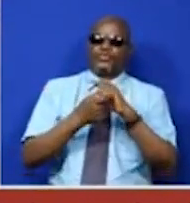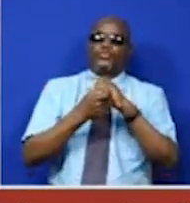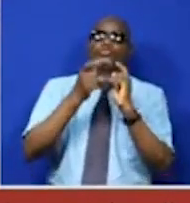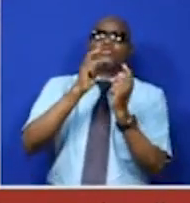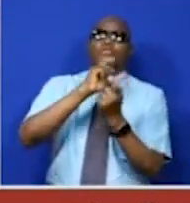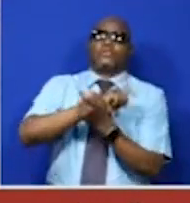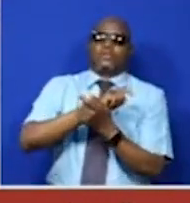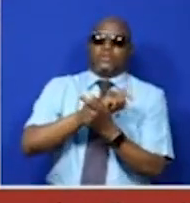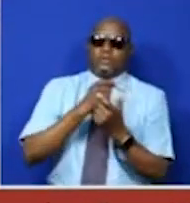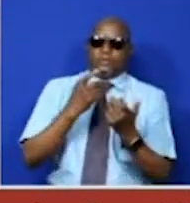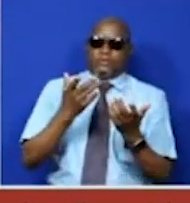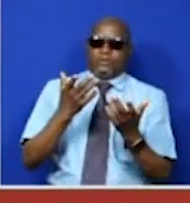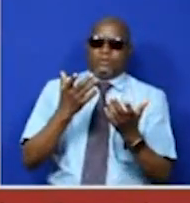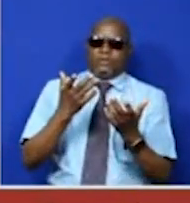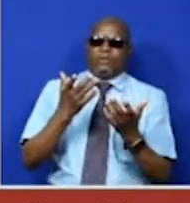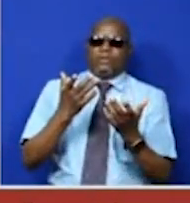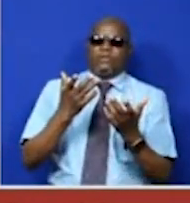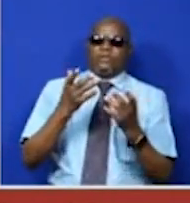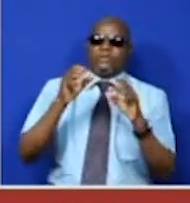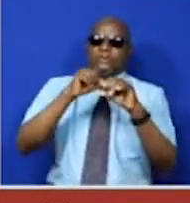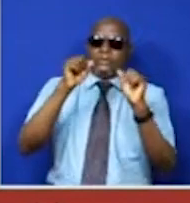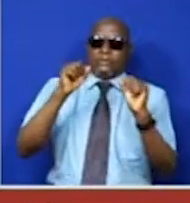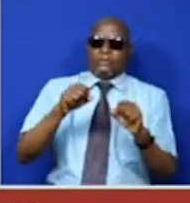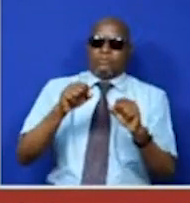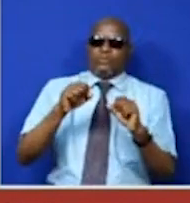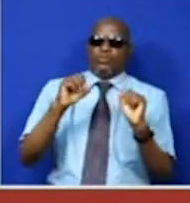Kubadilisha mfumo ndio tuweze kuokoa